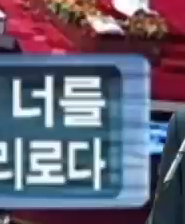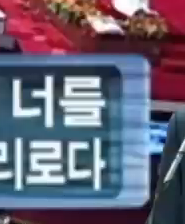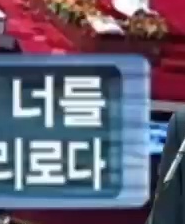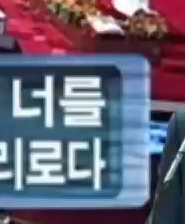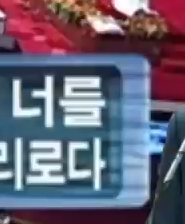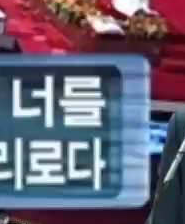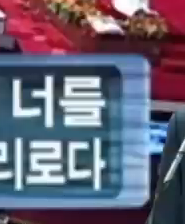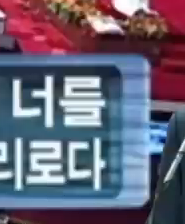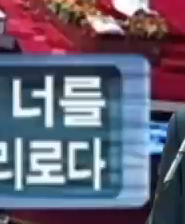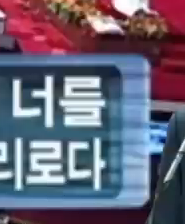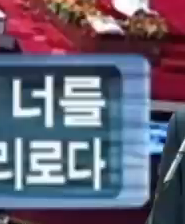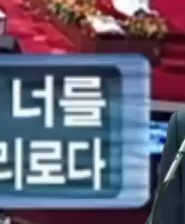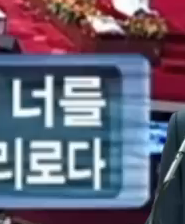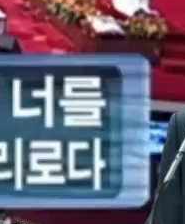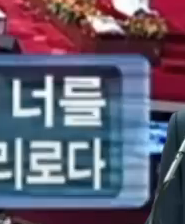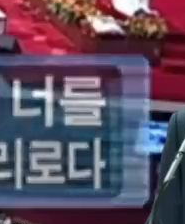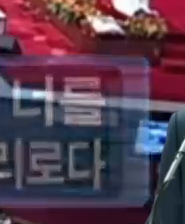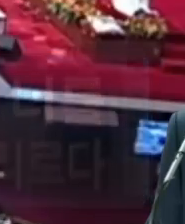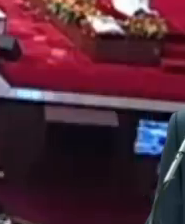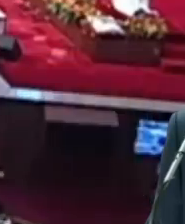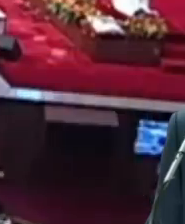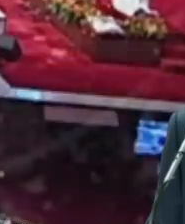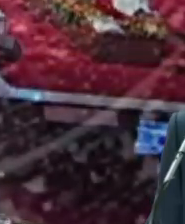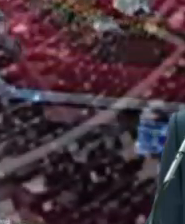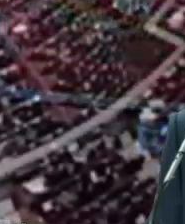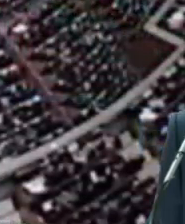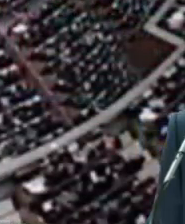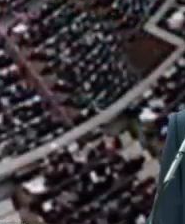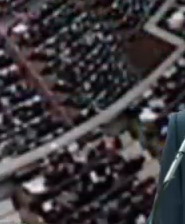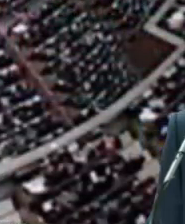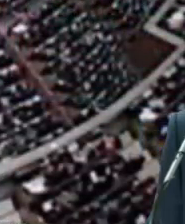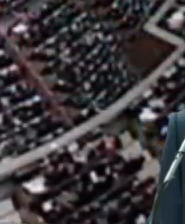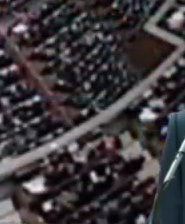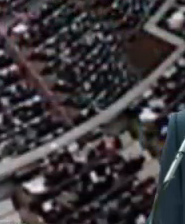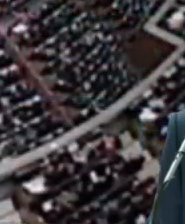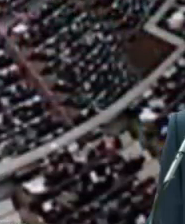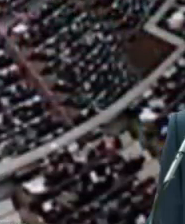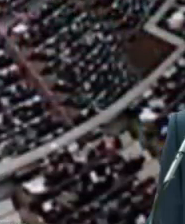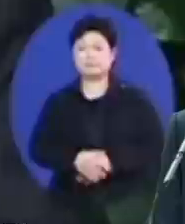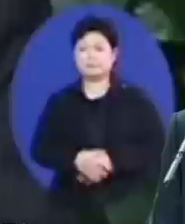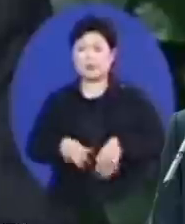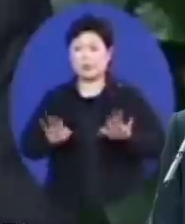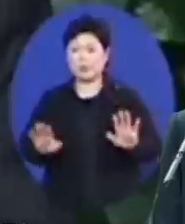나를 영원하게 하리로다. 아멘. 오늘은